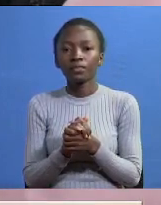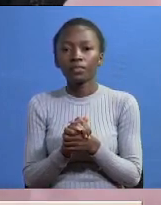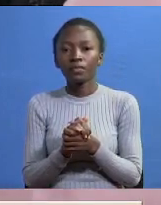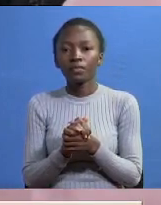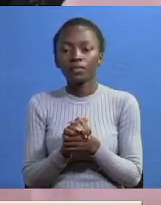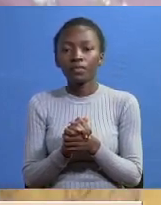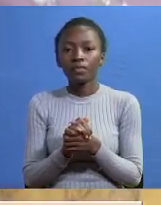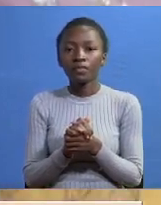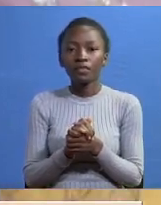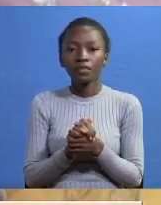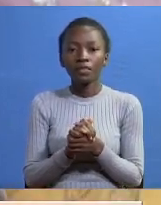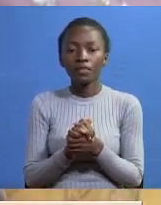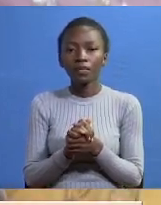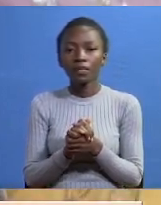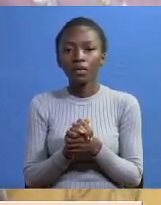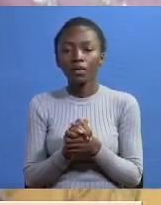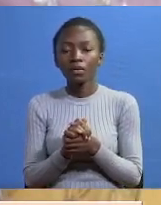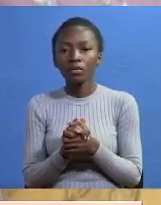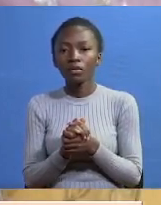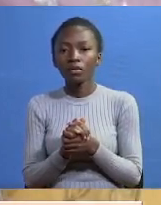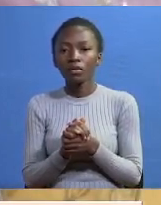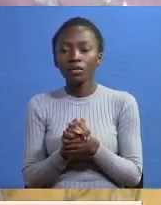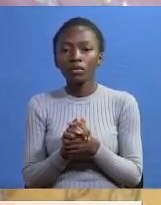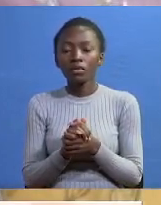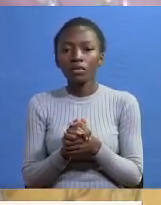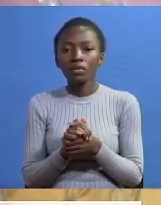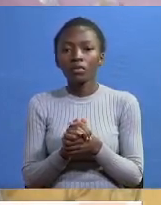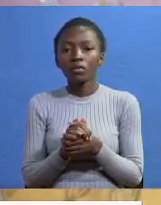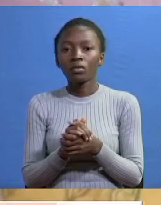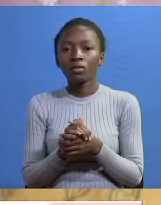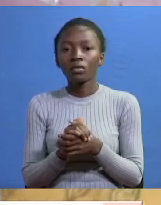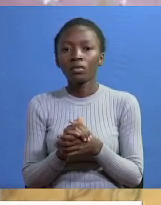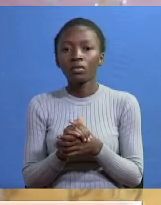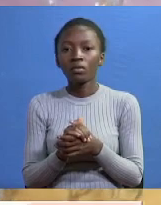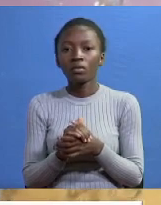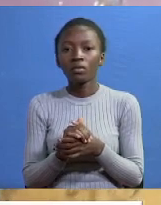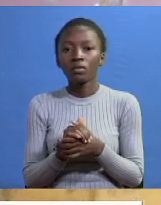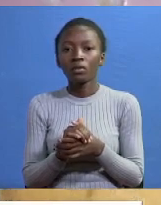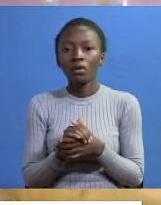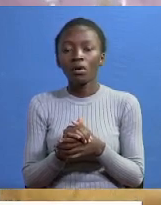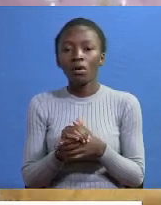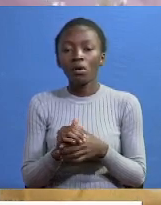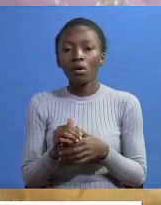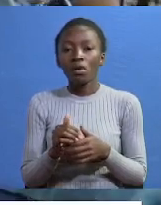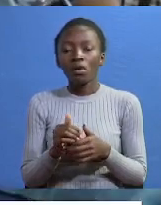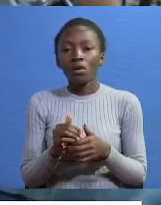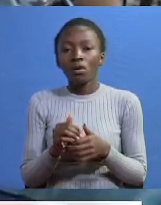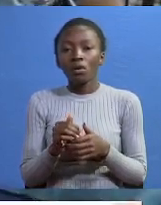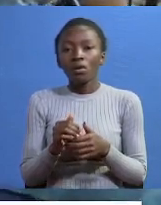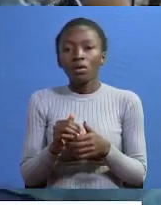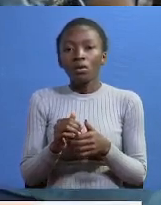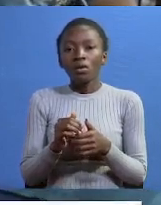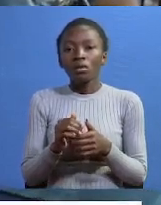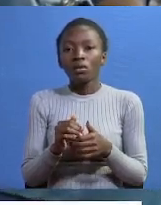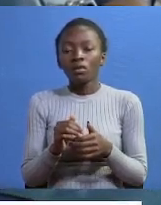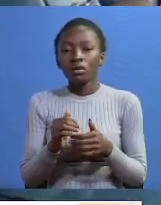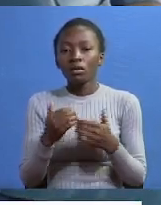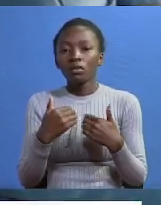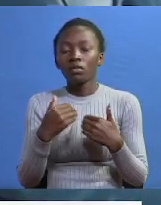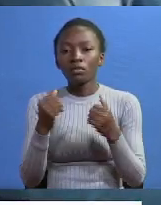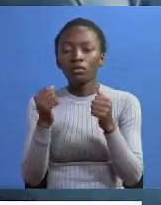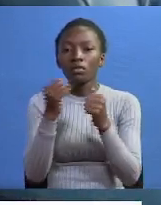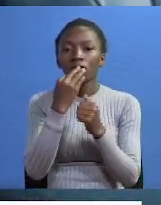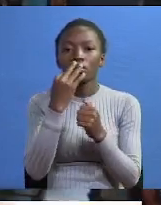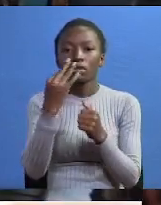Ngari, ambaye alimuunga mkono Raila kuwania urais, alihamasisha zaidi ya makasisi 300 kutoka